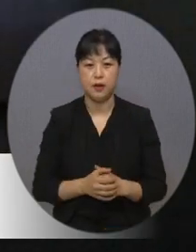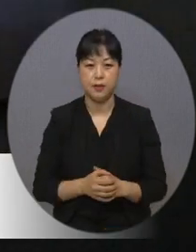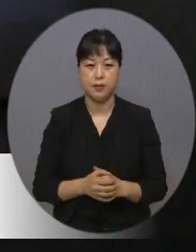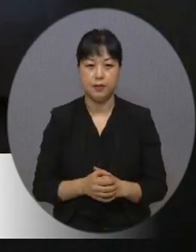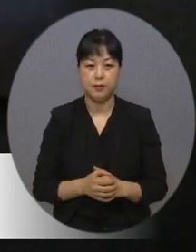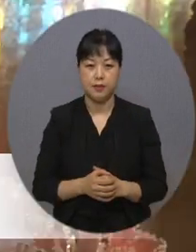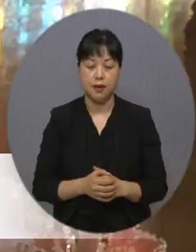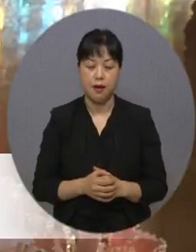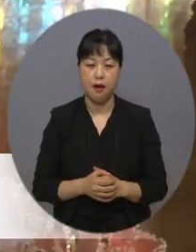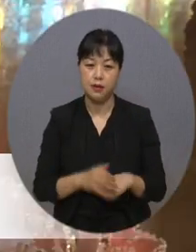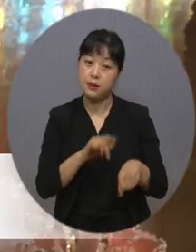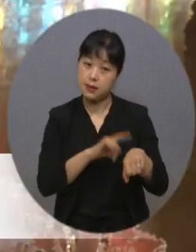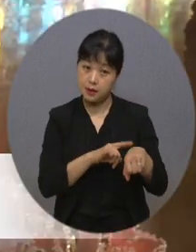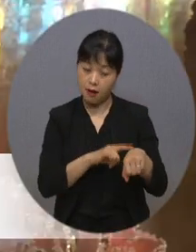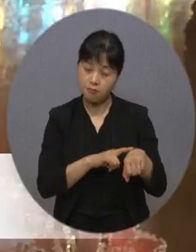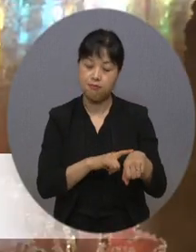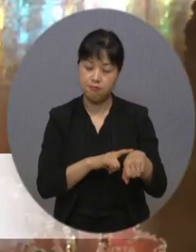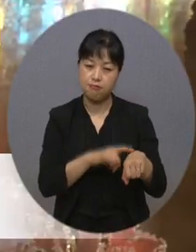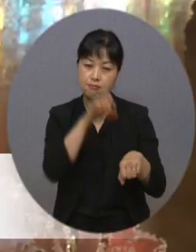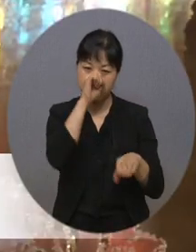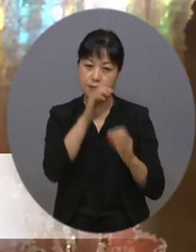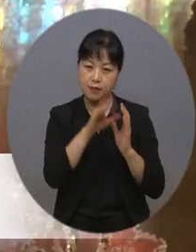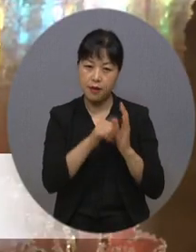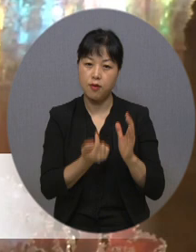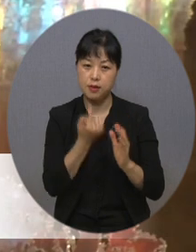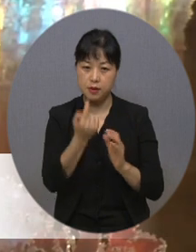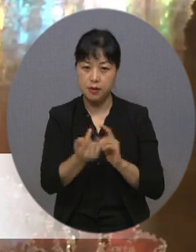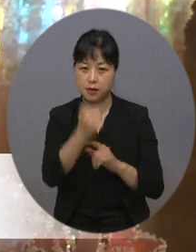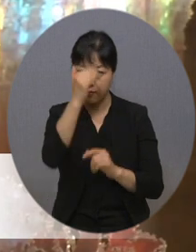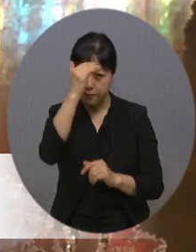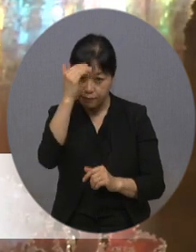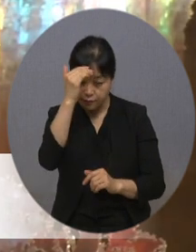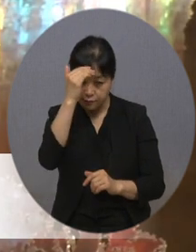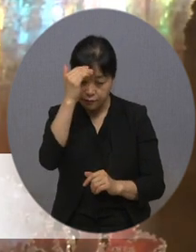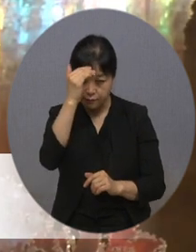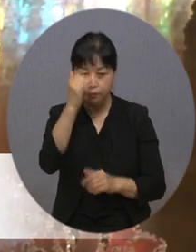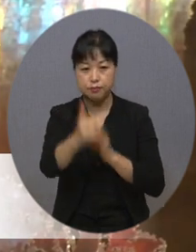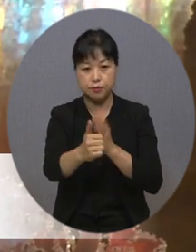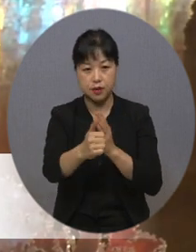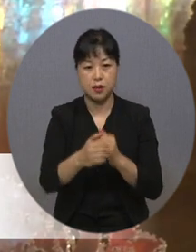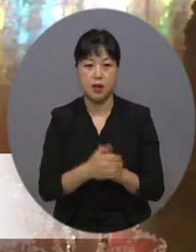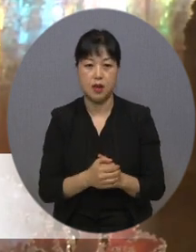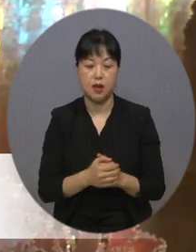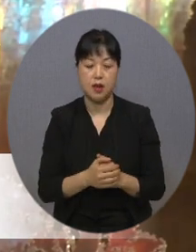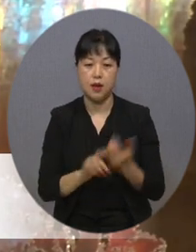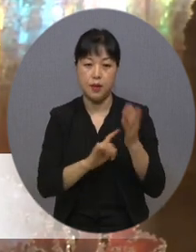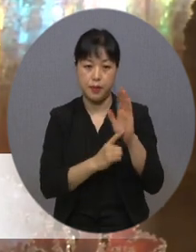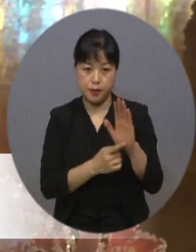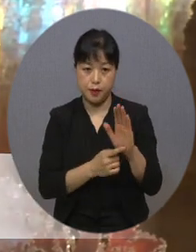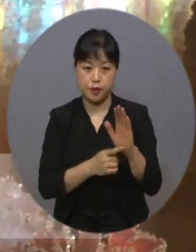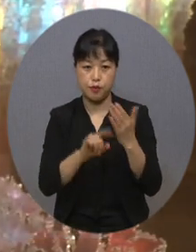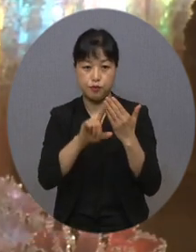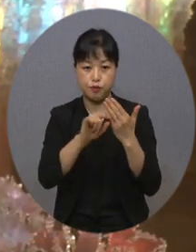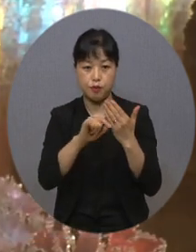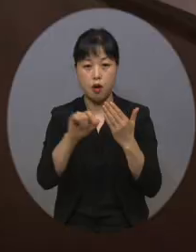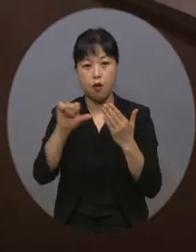시간에 오셔서 좋은 감상에 되길 바랍니다 전시는 골 5일까지 이루어집니다